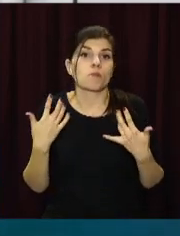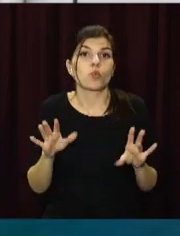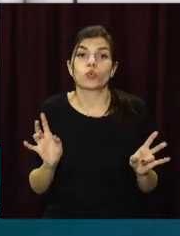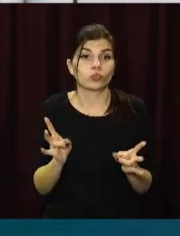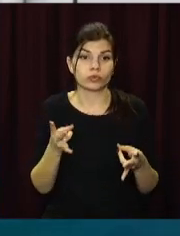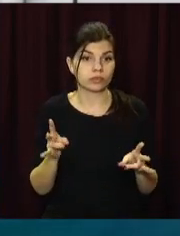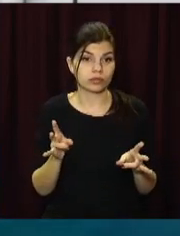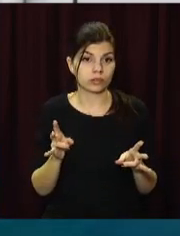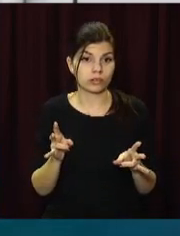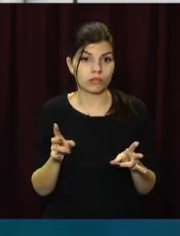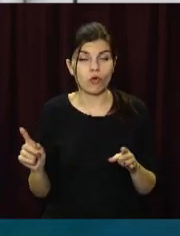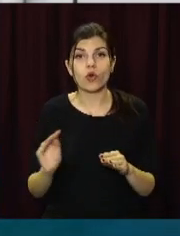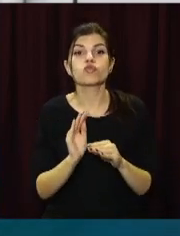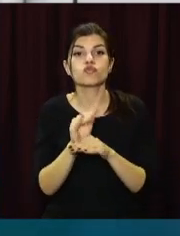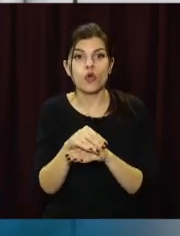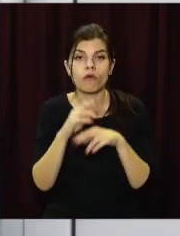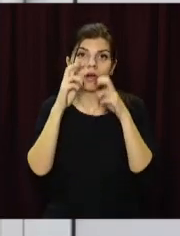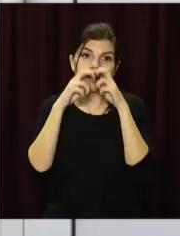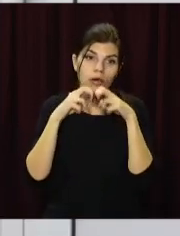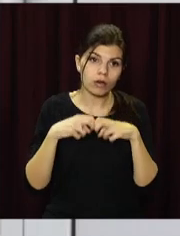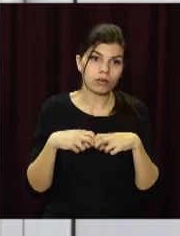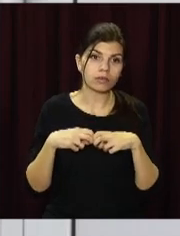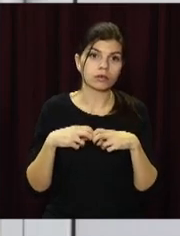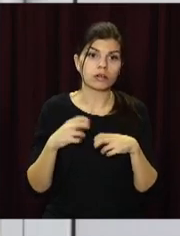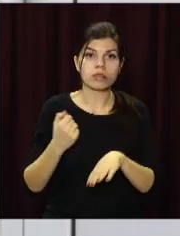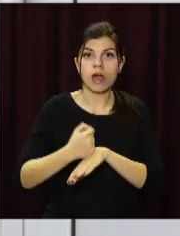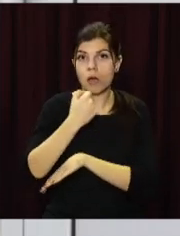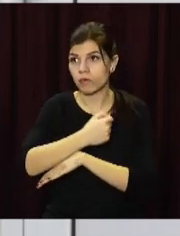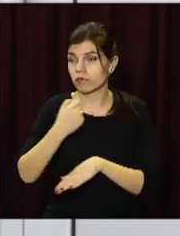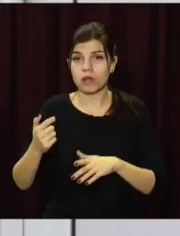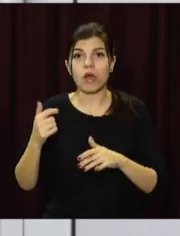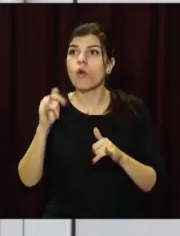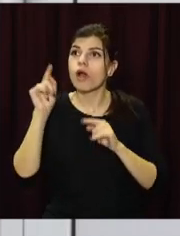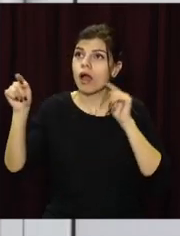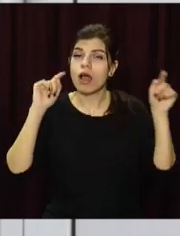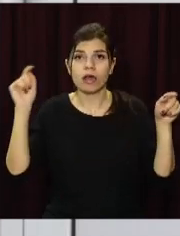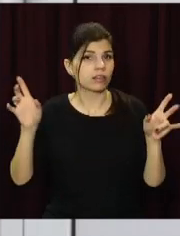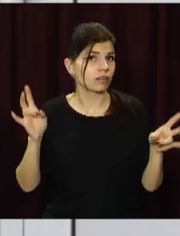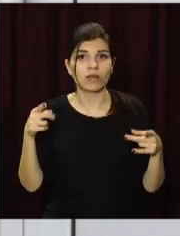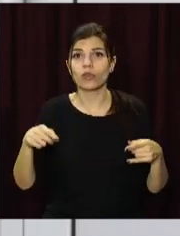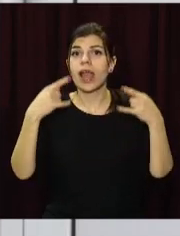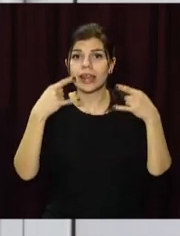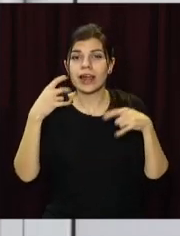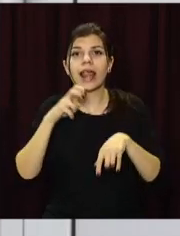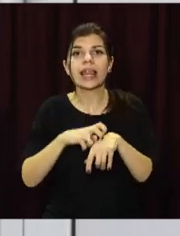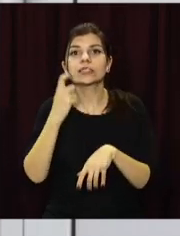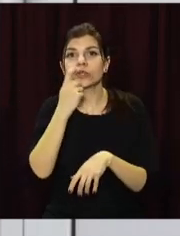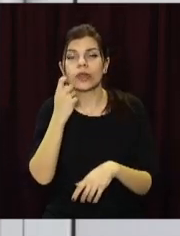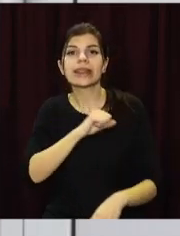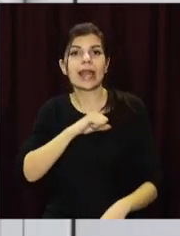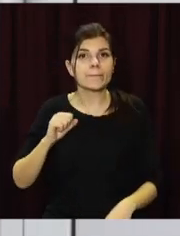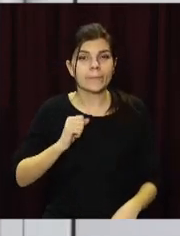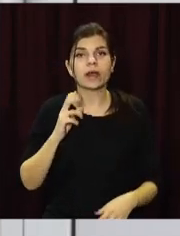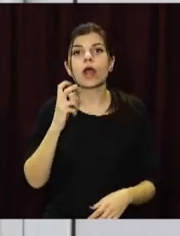на додаткове обслідування направляти. У нас є рентген, у нас